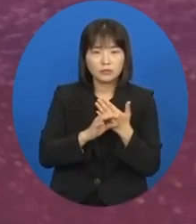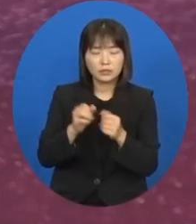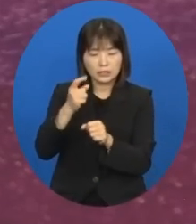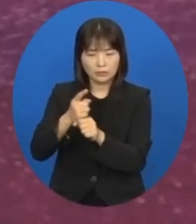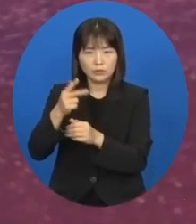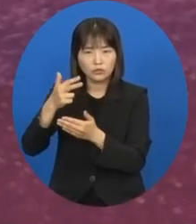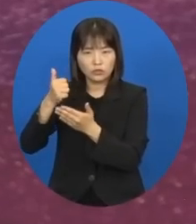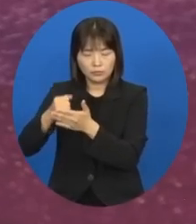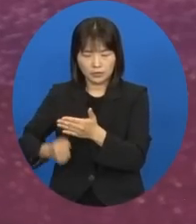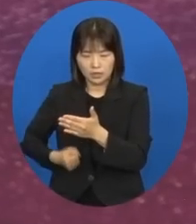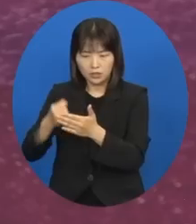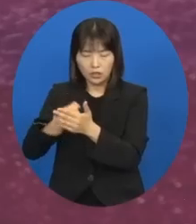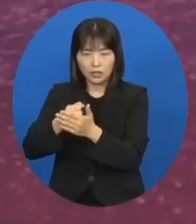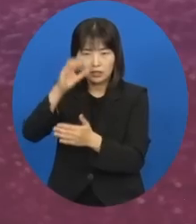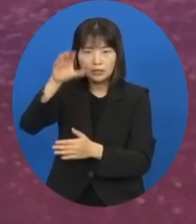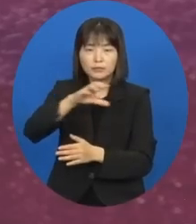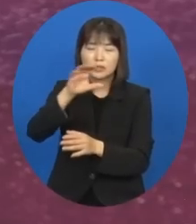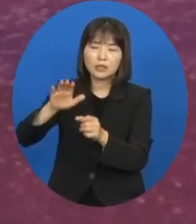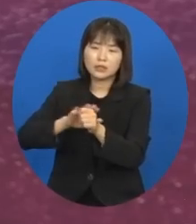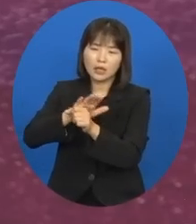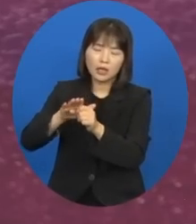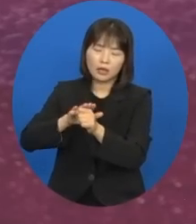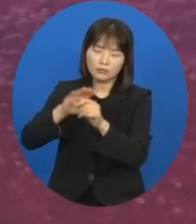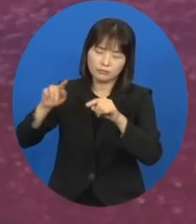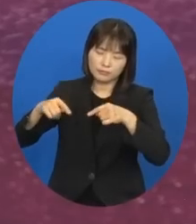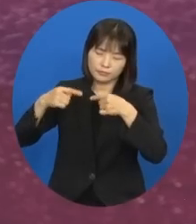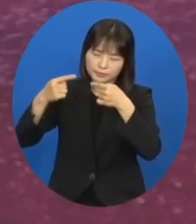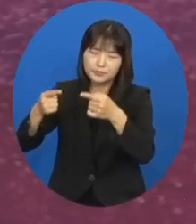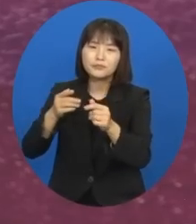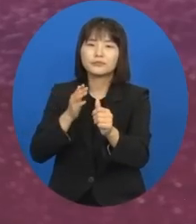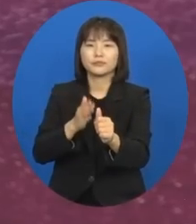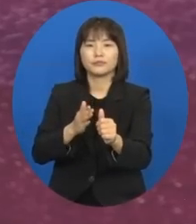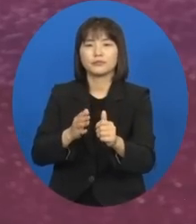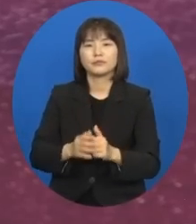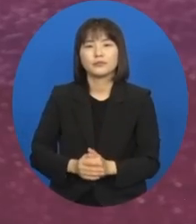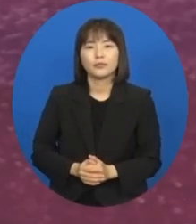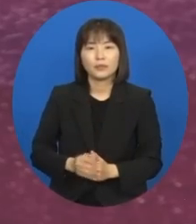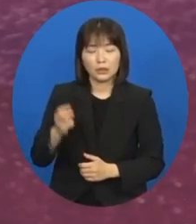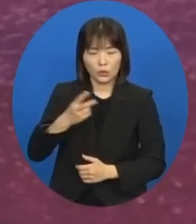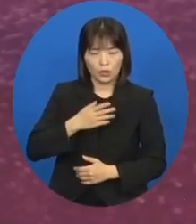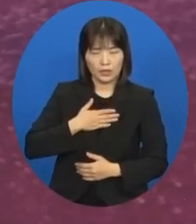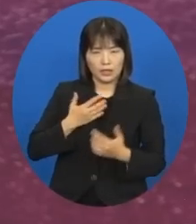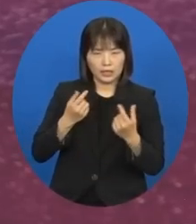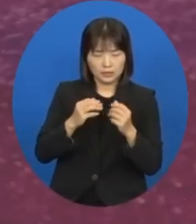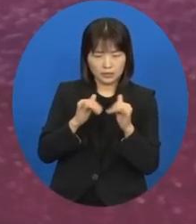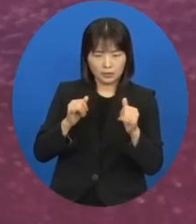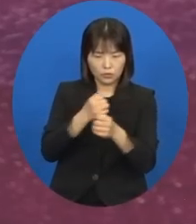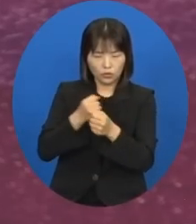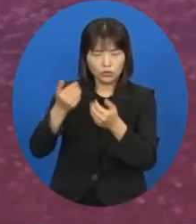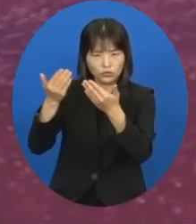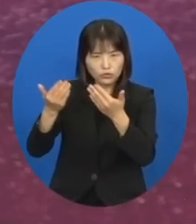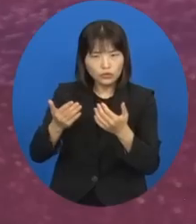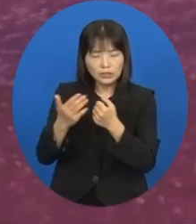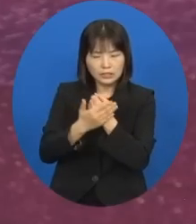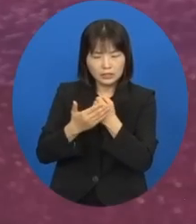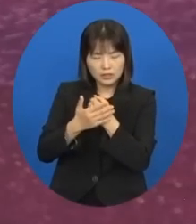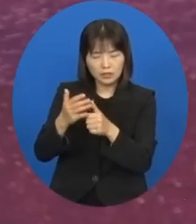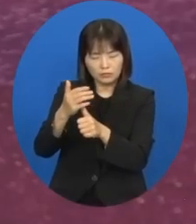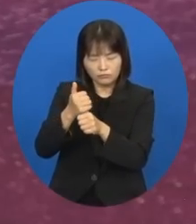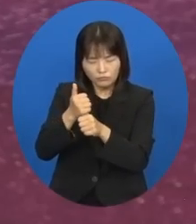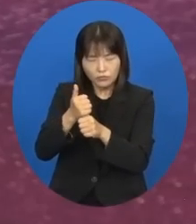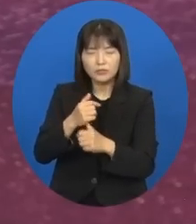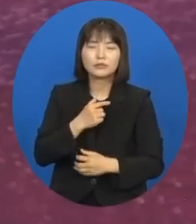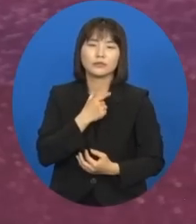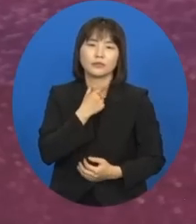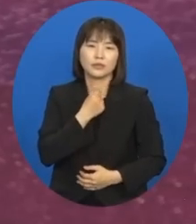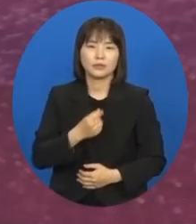작정하신 그 십자가의 사랑 앞으로 나아 그리고 나 같은 사람도 용서하시는 은혜를 붙잡기를 원하는